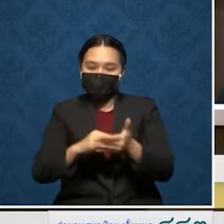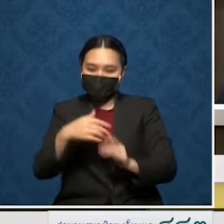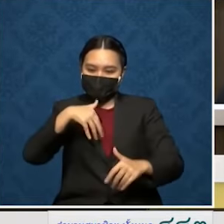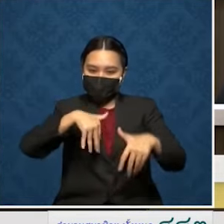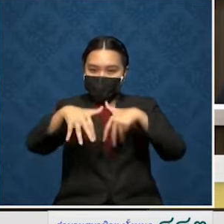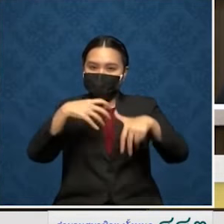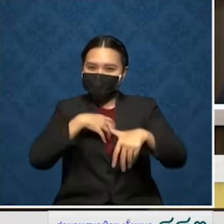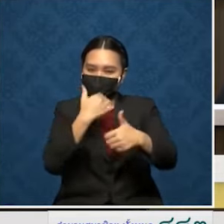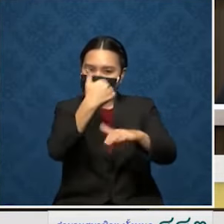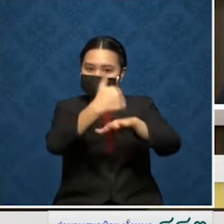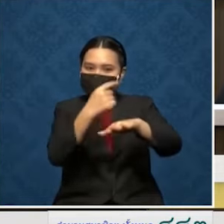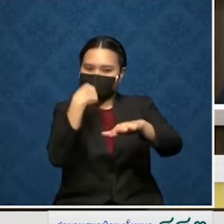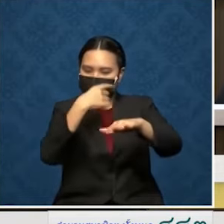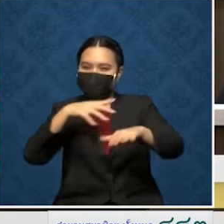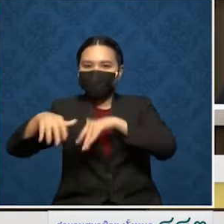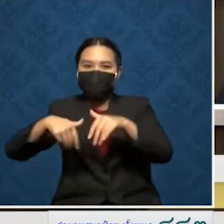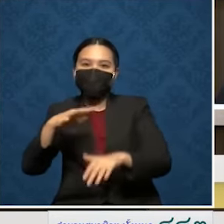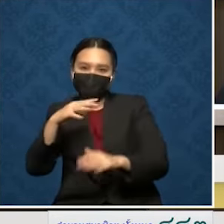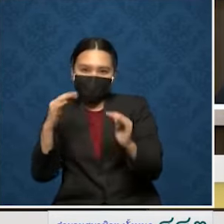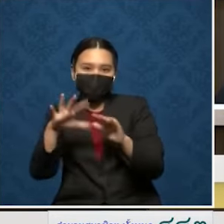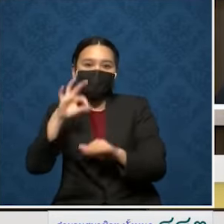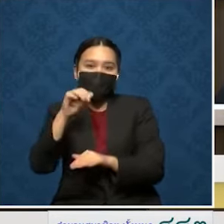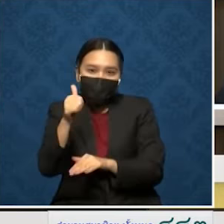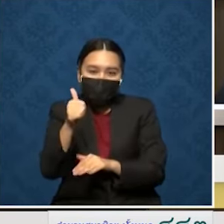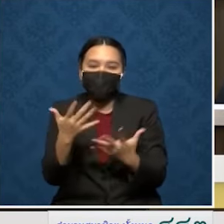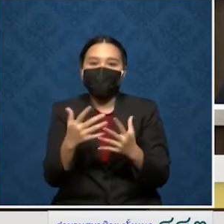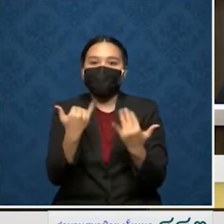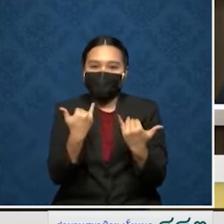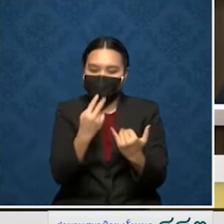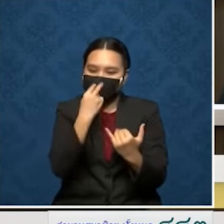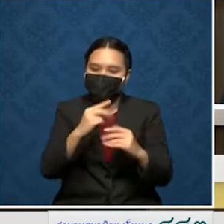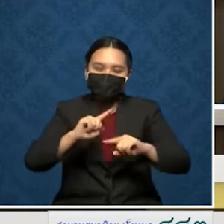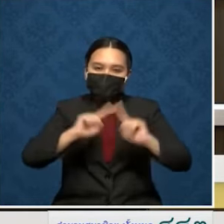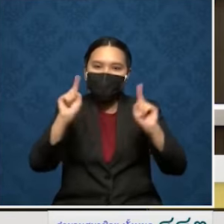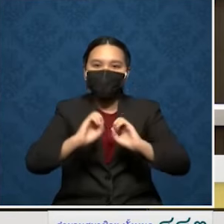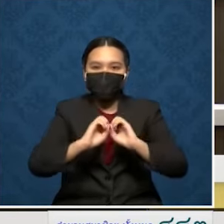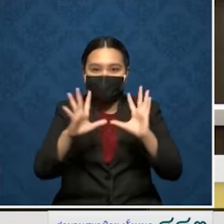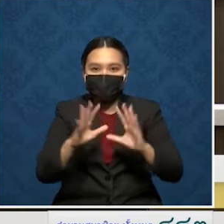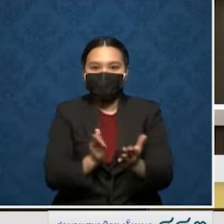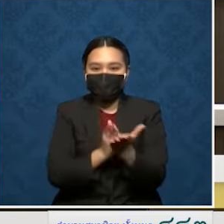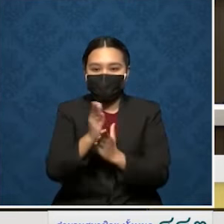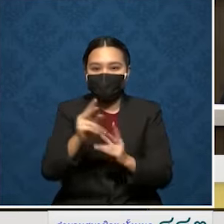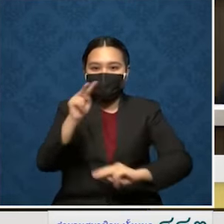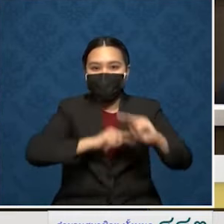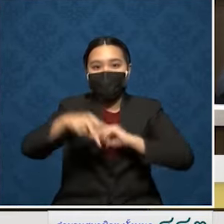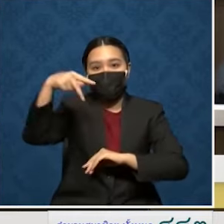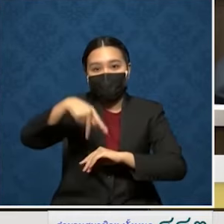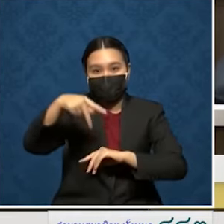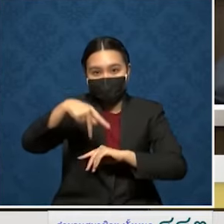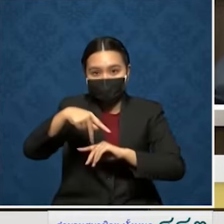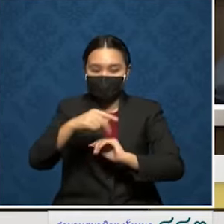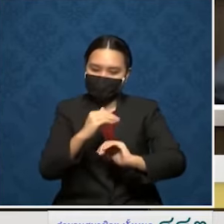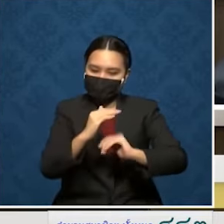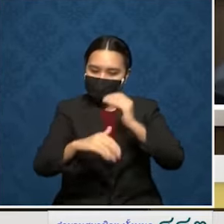ได้วันนี้ความแตกต่างอย่างเห็นได้ชัดว่าเขตปกครองพื้นที่พิเศษนั้นทำให้พื้นที่มีความเจริญก้